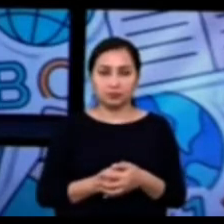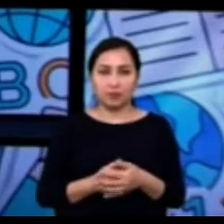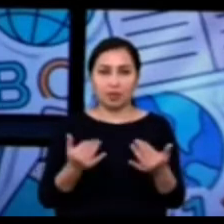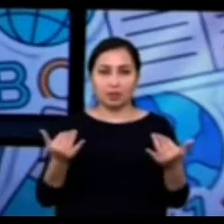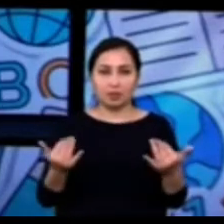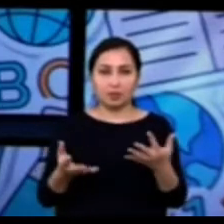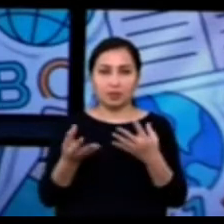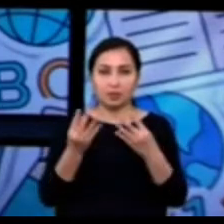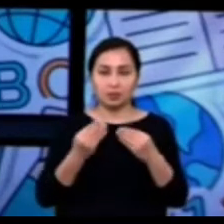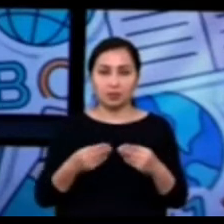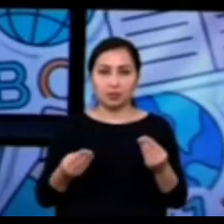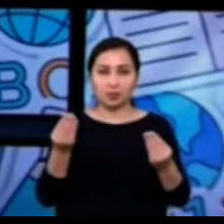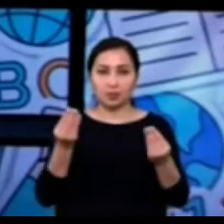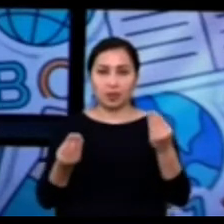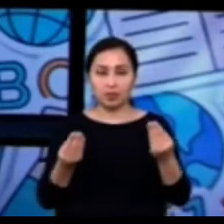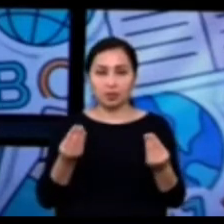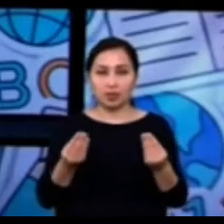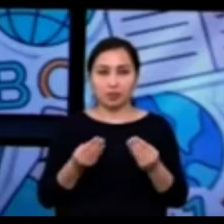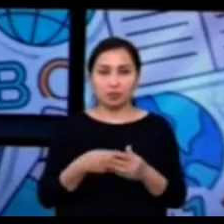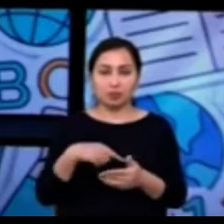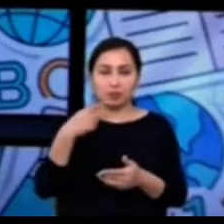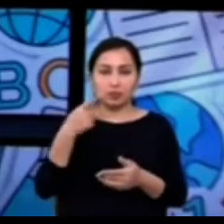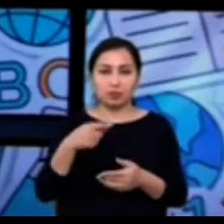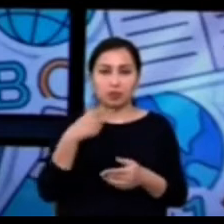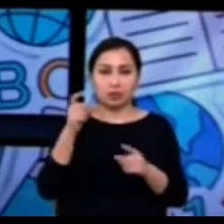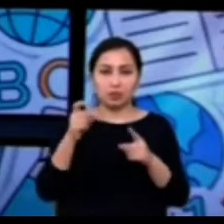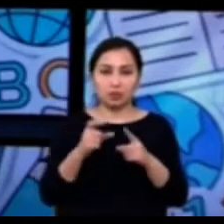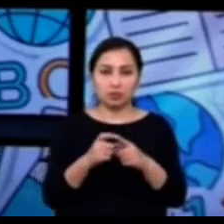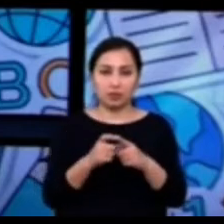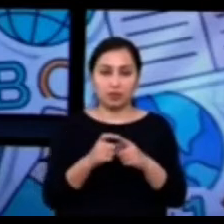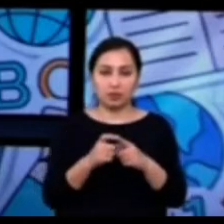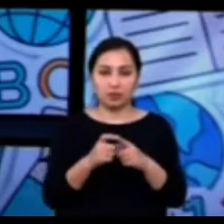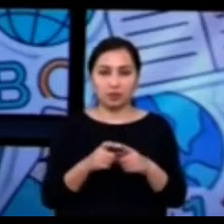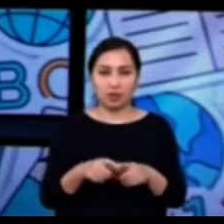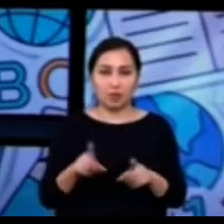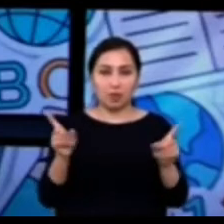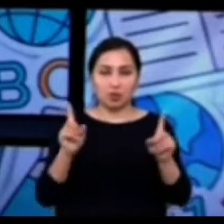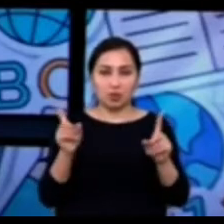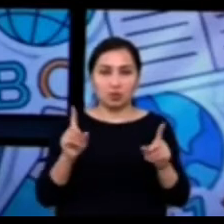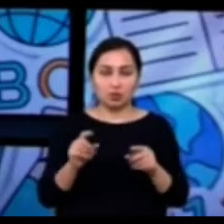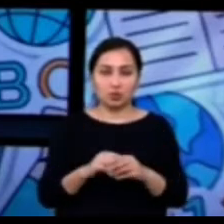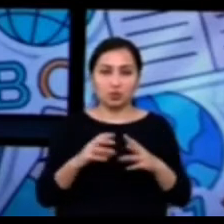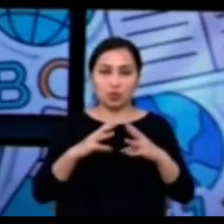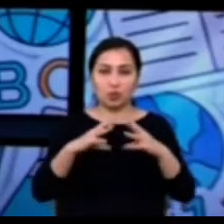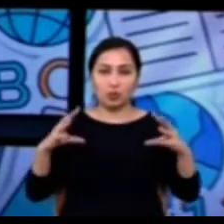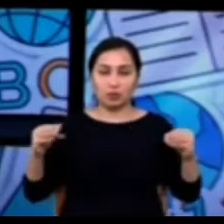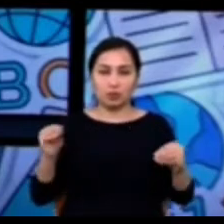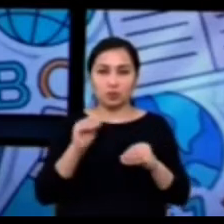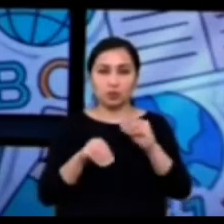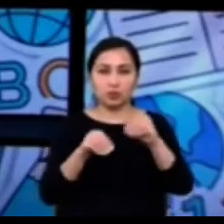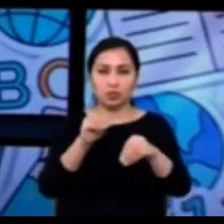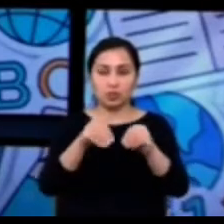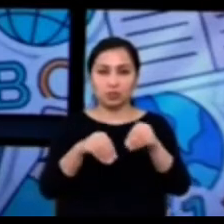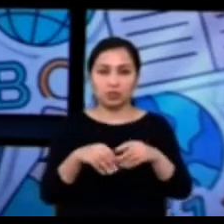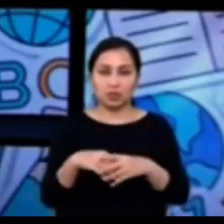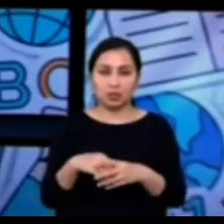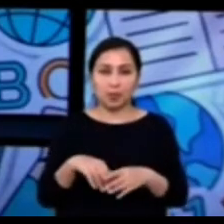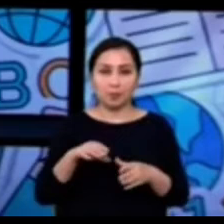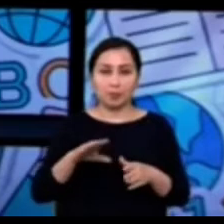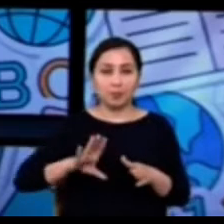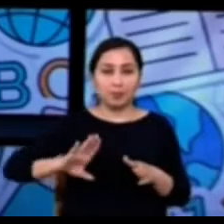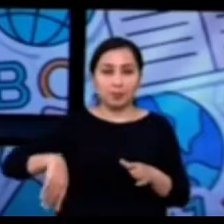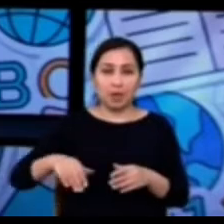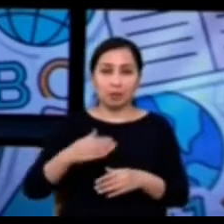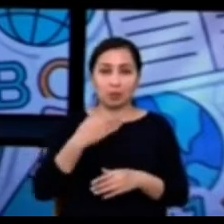А теперь давайте поиграем в игру «Да скажи словечко». Что весною мы сажали, потом